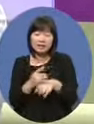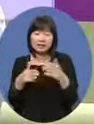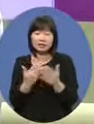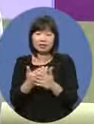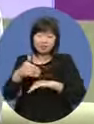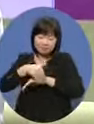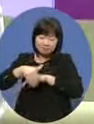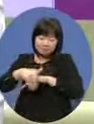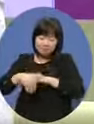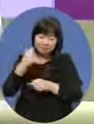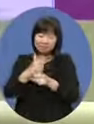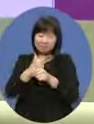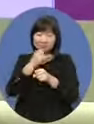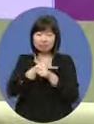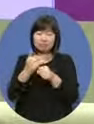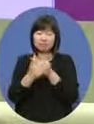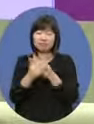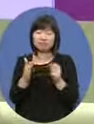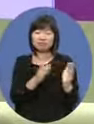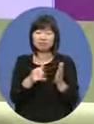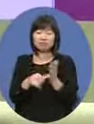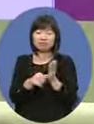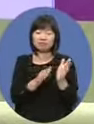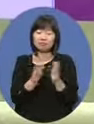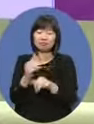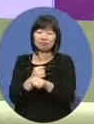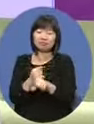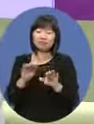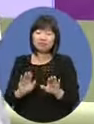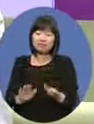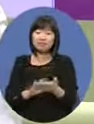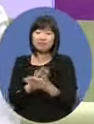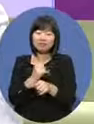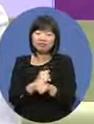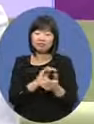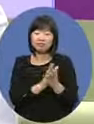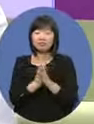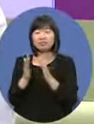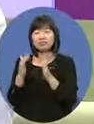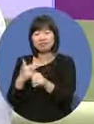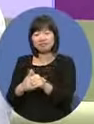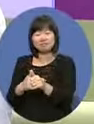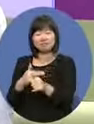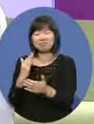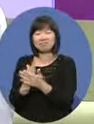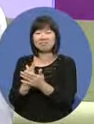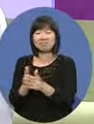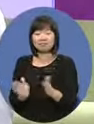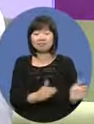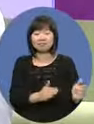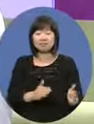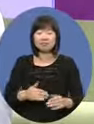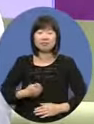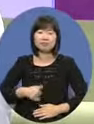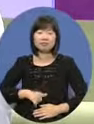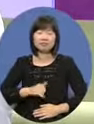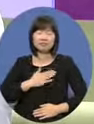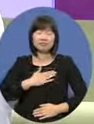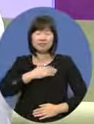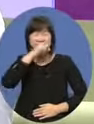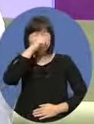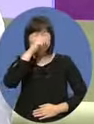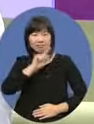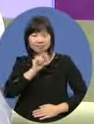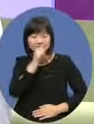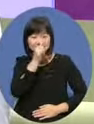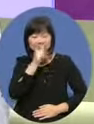계획을 짜셔가지고 준비물 딱 준비해놓고 자 오늘은 이런 놀이 유치원 선생님처럼 하지 마시고 네. 아이가 자기가 좋아하는 것들이 뭐가